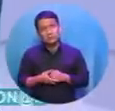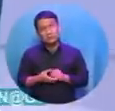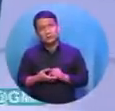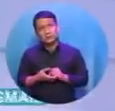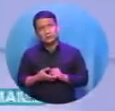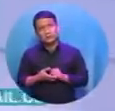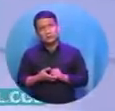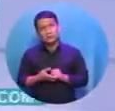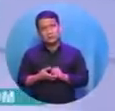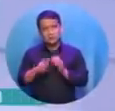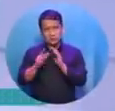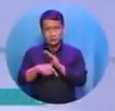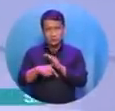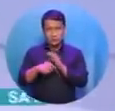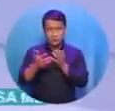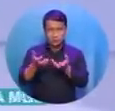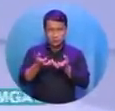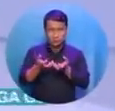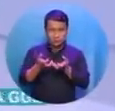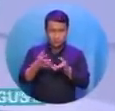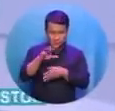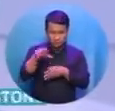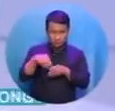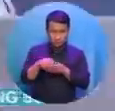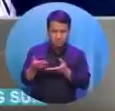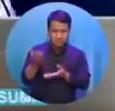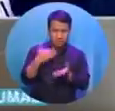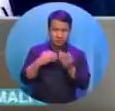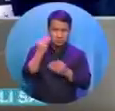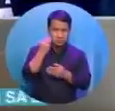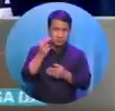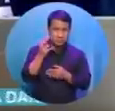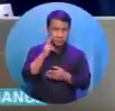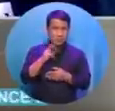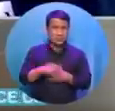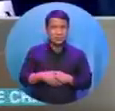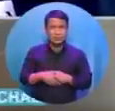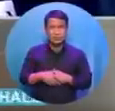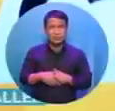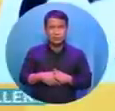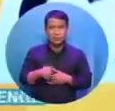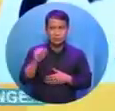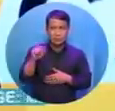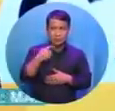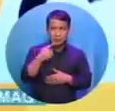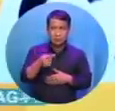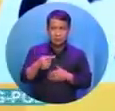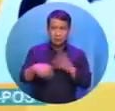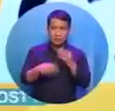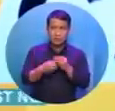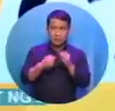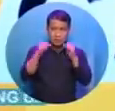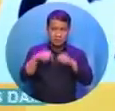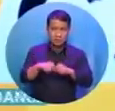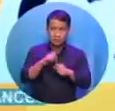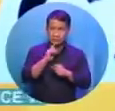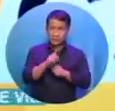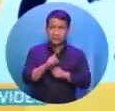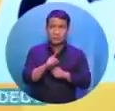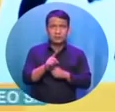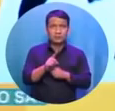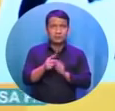Sa mga gustong sumali, paano ba yan, Chang Marks? Yes, Idol, mga kapatid, ito ang garantisadong